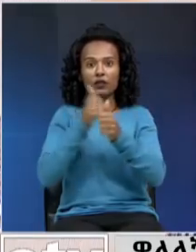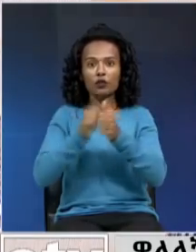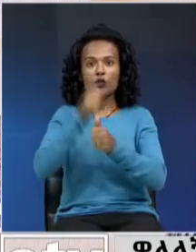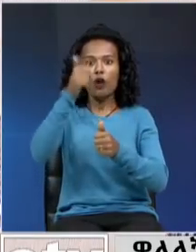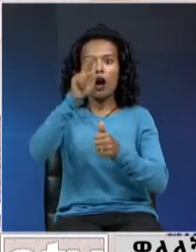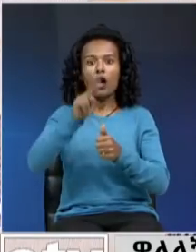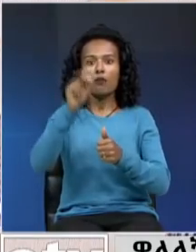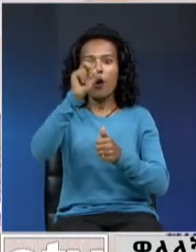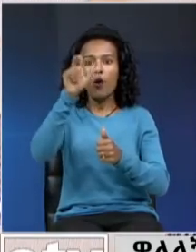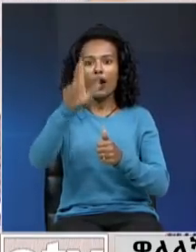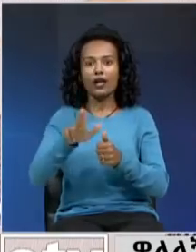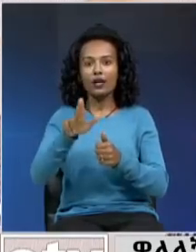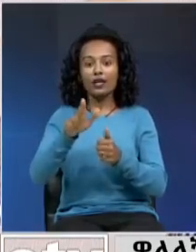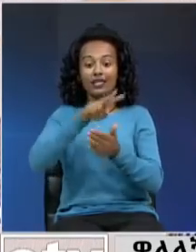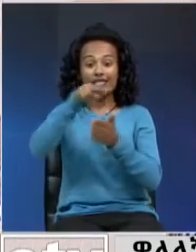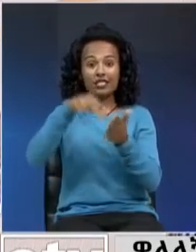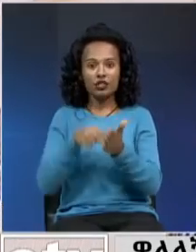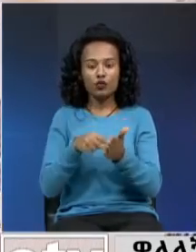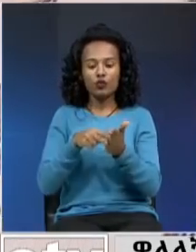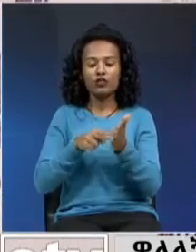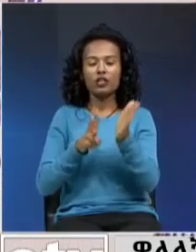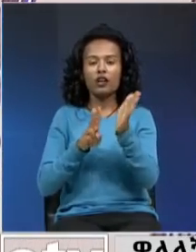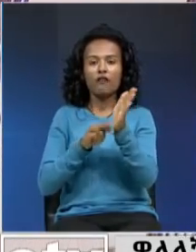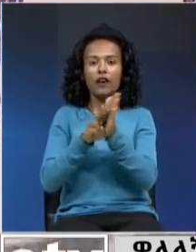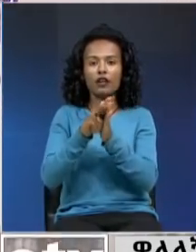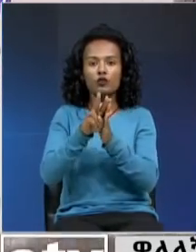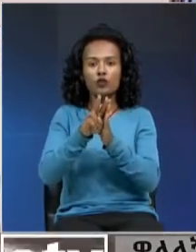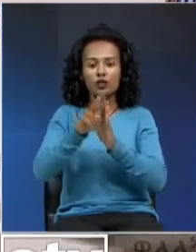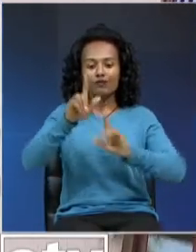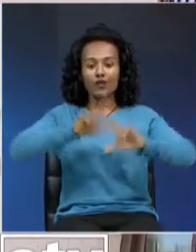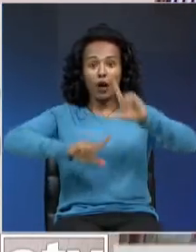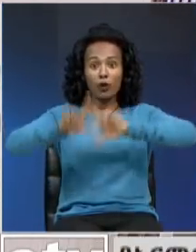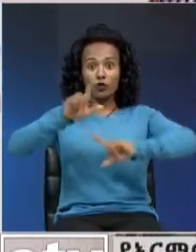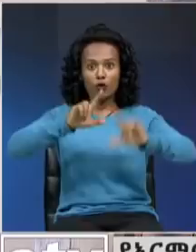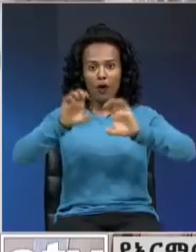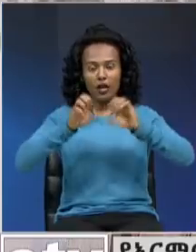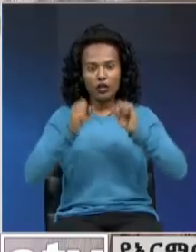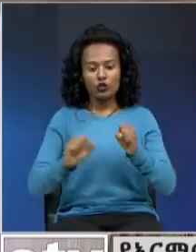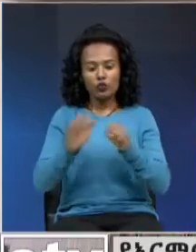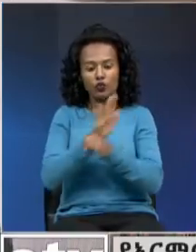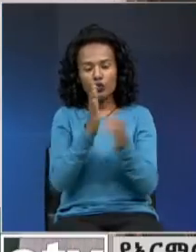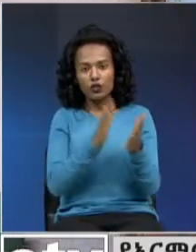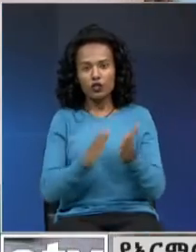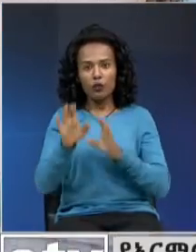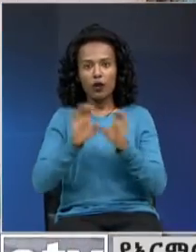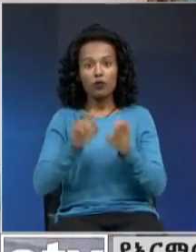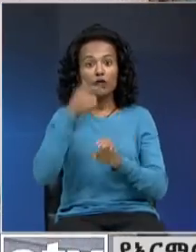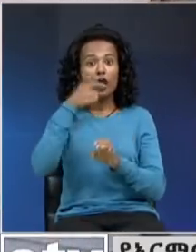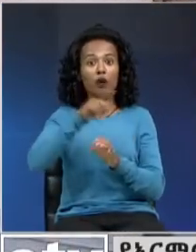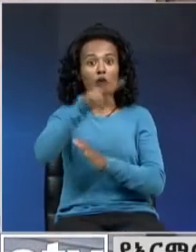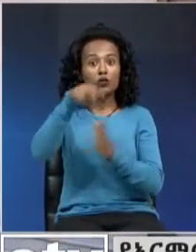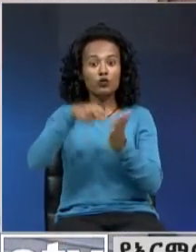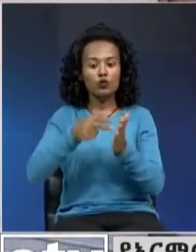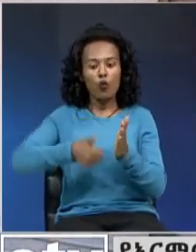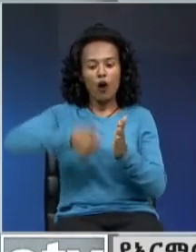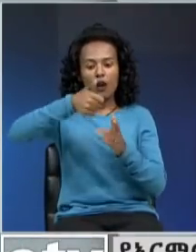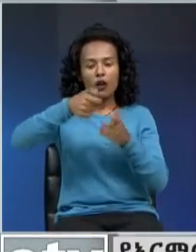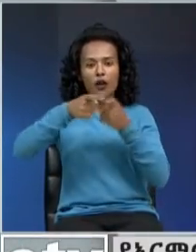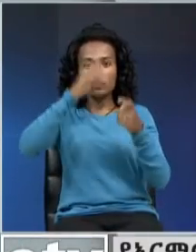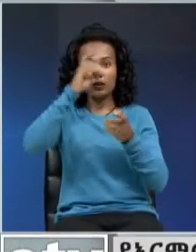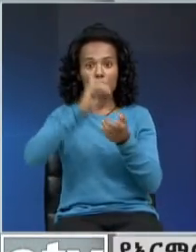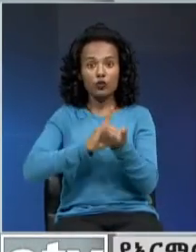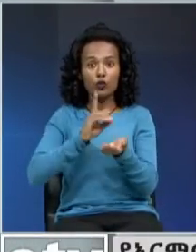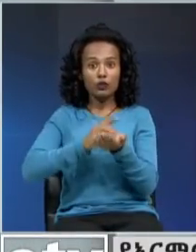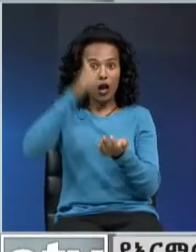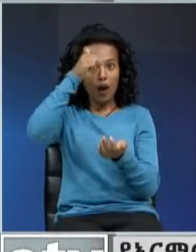ያርማውር ሃንሰን የምርምር ኢንስቲትዩት የቫይረሱን የላብራቶሪ ምርመራ ለማድረግ ሙሉ ዝግጅት ማድረጉን አስታውቋል። የኢንስቲትዩቱ ዋና ዳይሬክተር ዶክተር አበበ